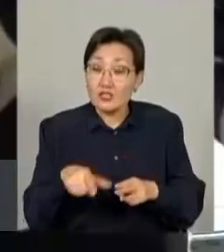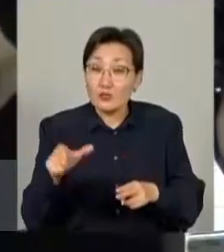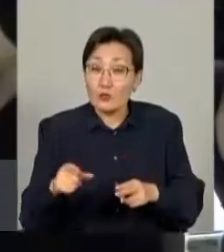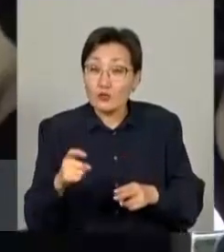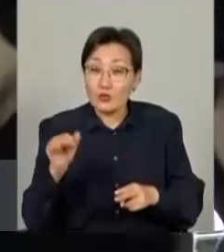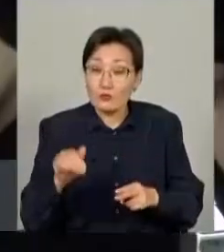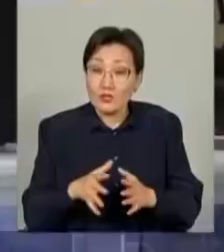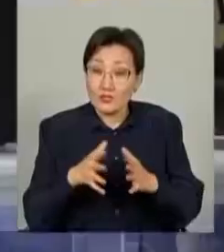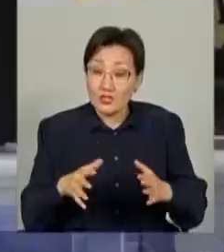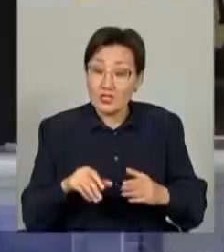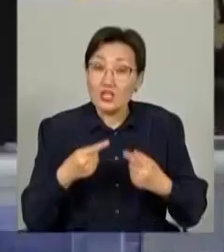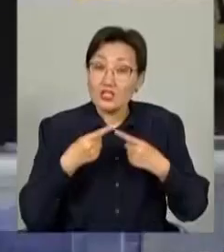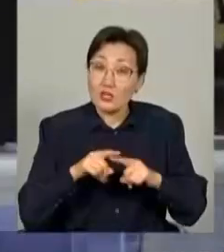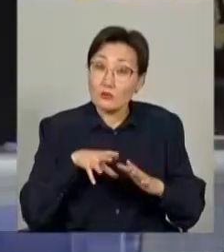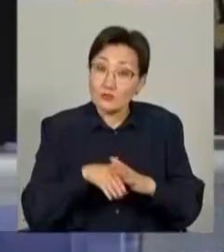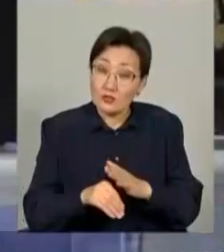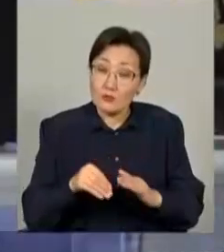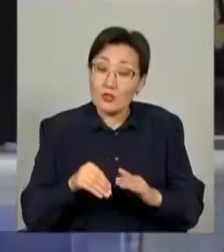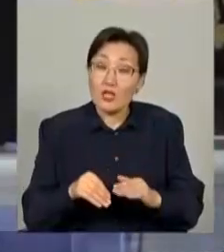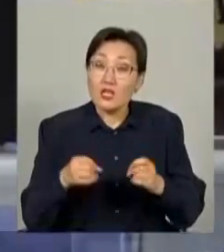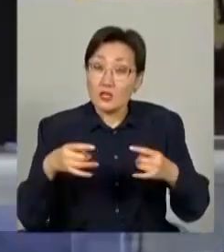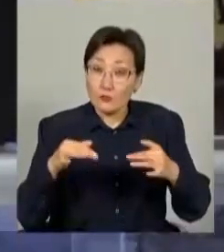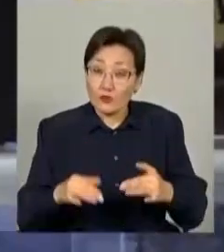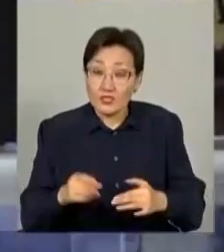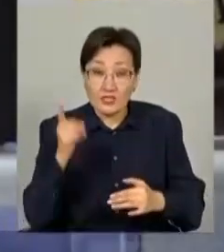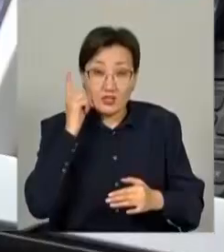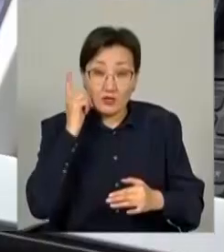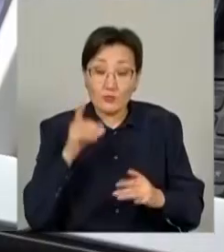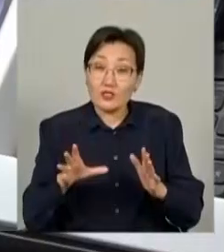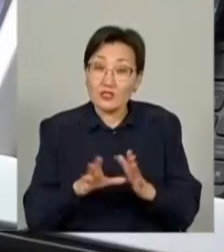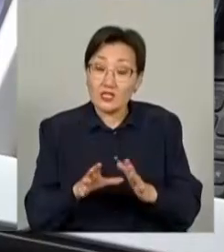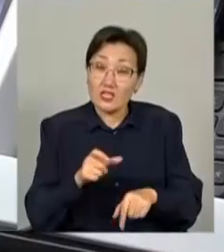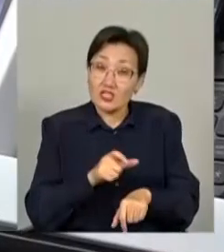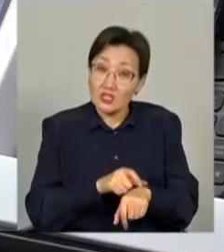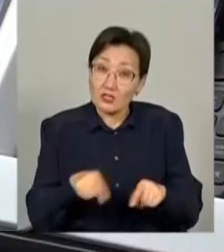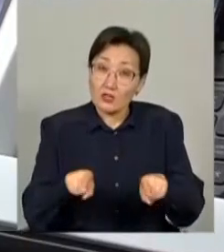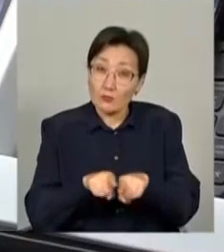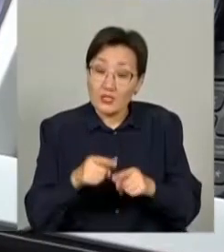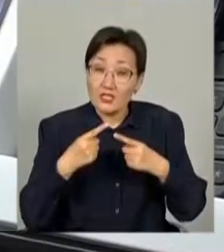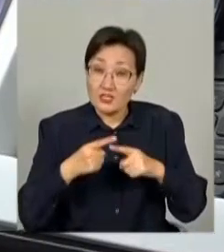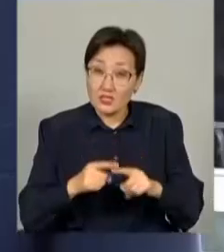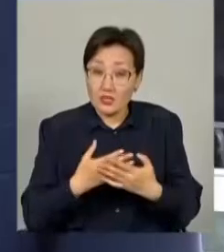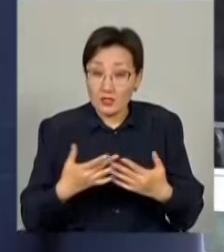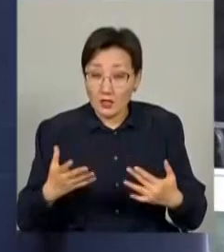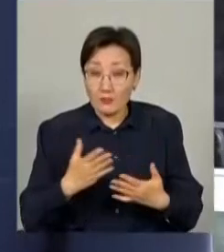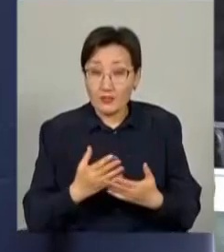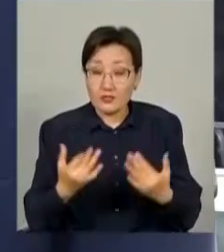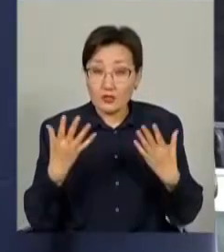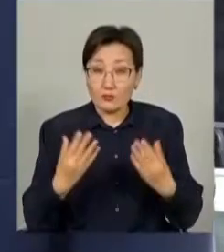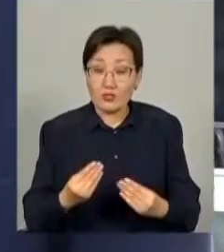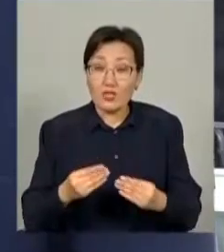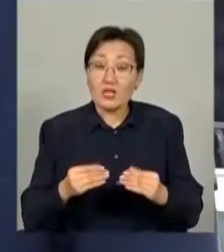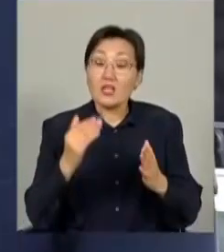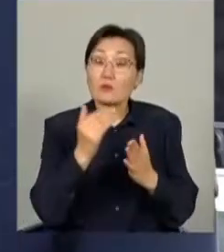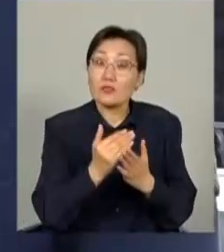100 мыңнан аса құрылғысы енген. Оның арасында компьютер, телефон, электронды сағат сияқты техникалар бар. Қазіргі таңда